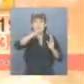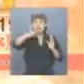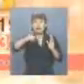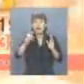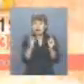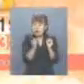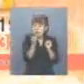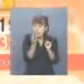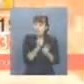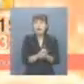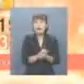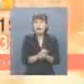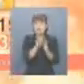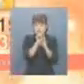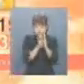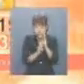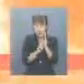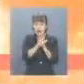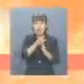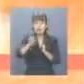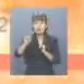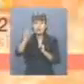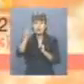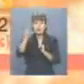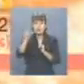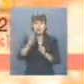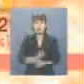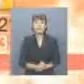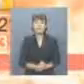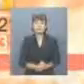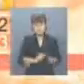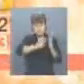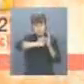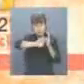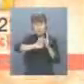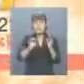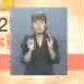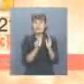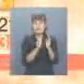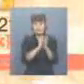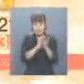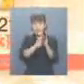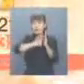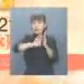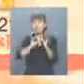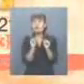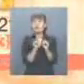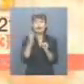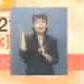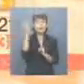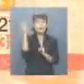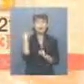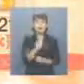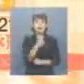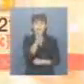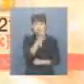อุณหภูมิต่ำสุด 5-11 องศาเซลเซียสภาคตะวันออกเฉียงเหนืออากาศเย็นกับมีลมแรงอุณหภูมิระหว่าง 17-33 องศาเซ